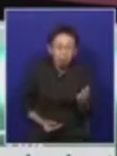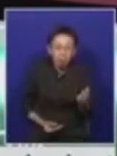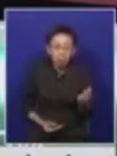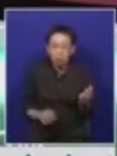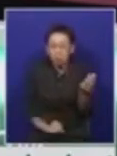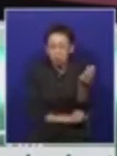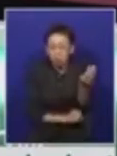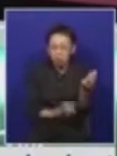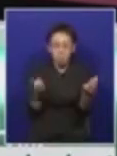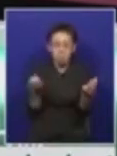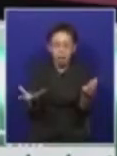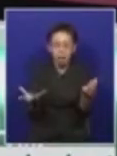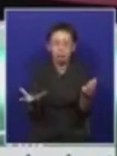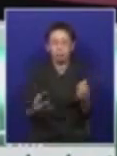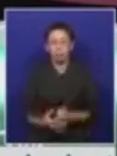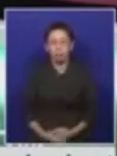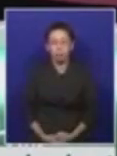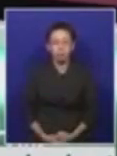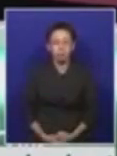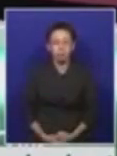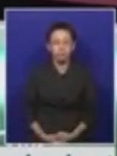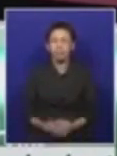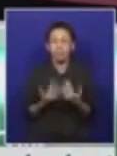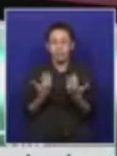เลือกตั้งประธานครับค่ะวันนี้ถ้าเราย้อนอยู่สถิติการแพร่ระบาดในพื้นที่ของโลกนี้